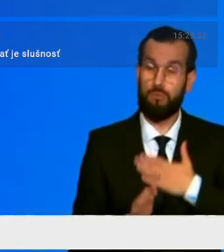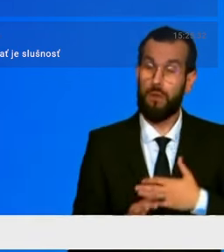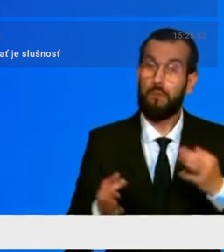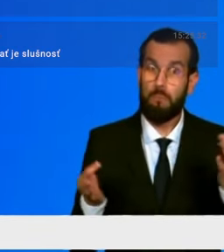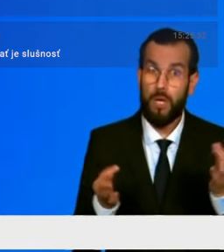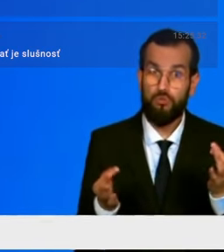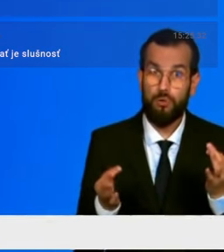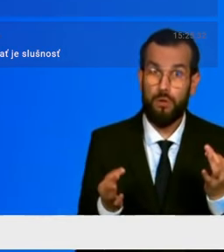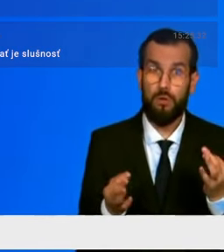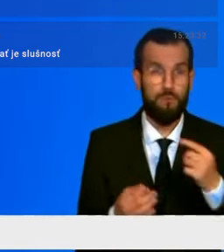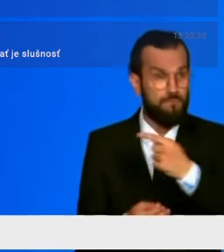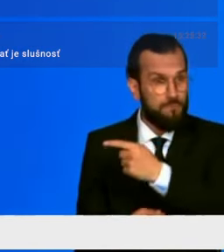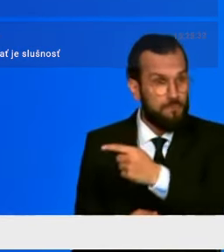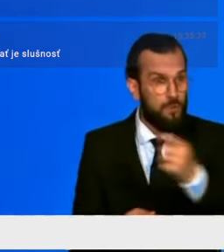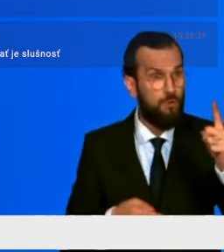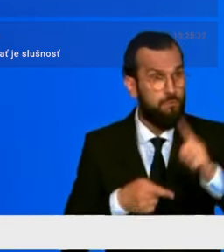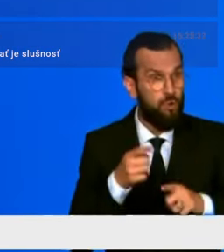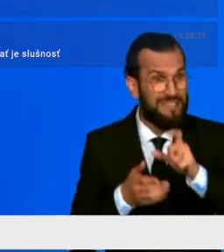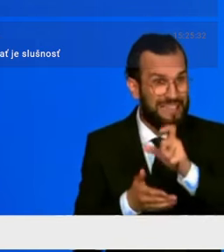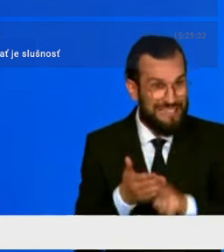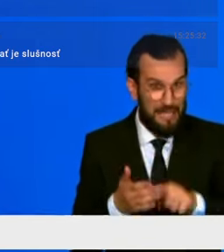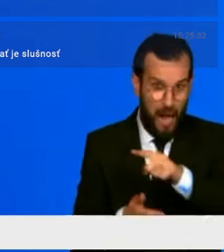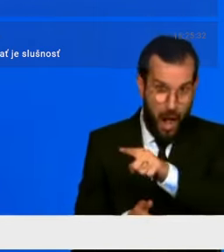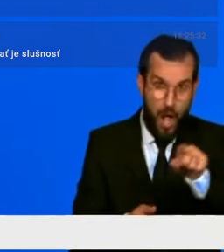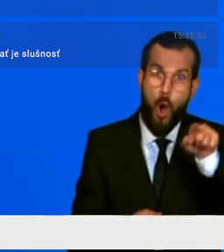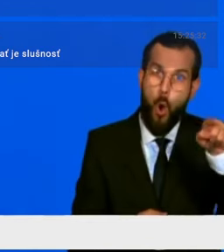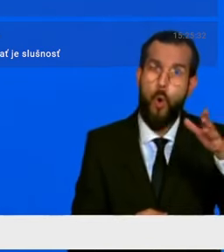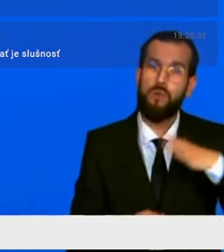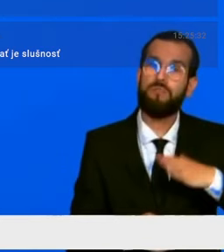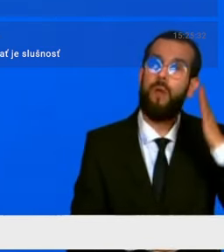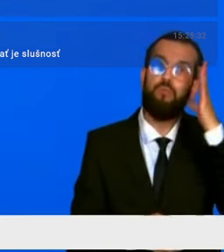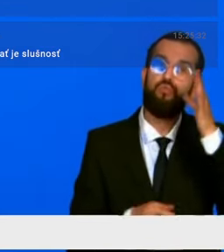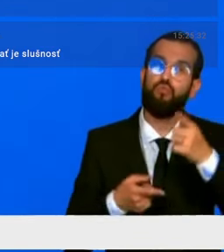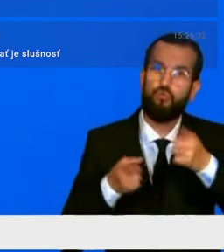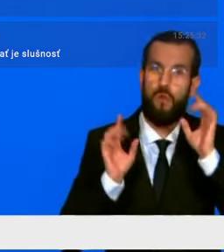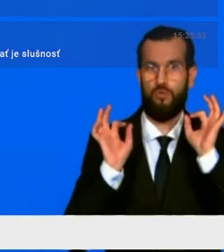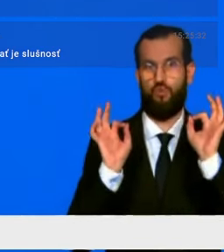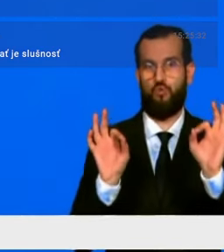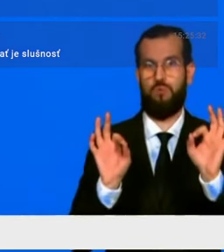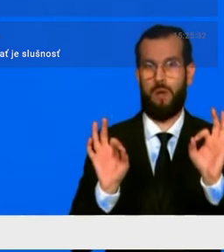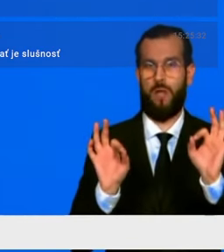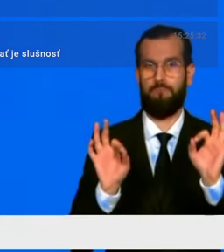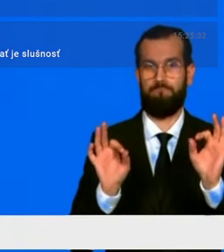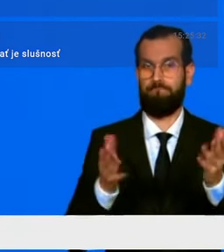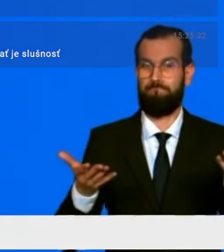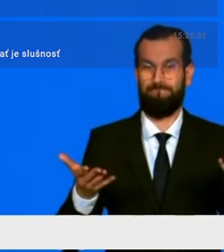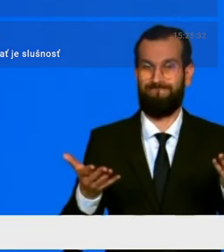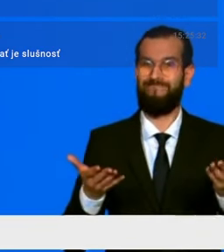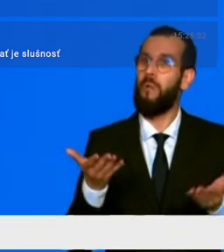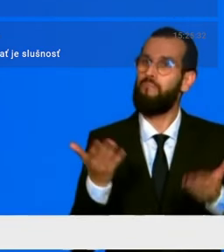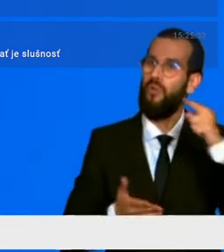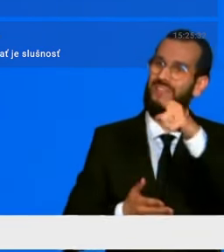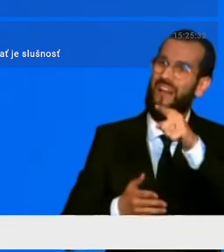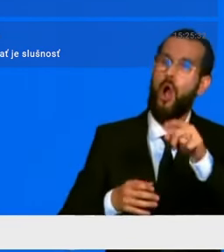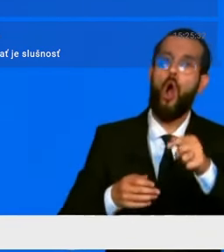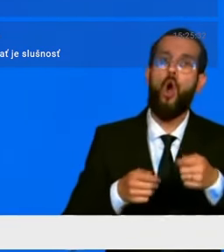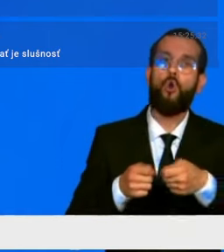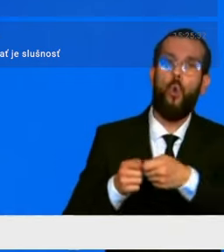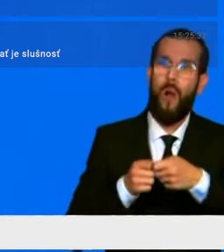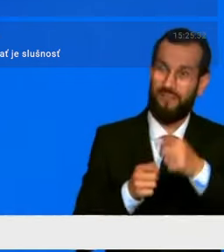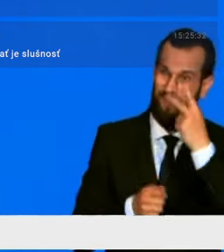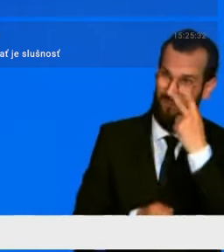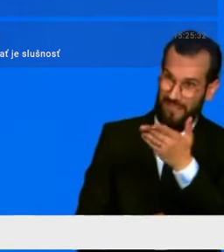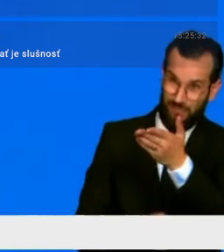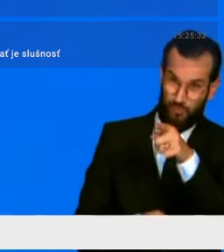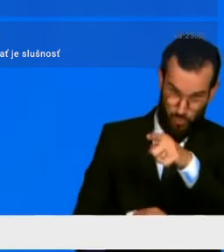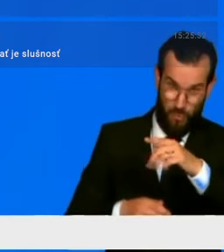u ktorých je úplne zrejmé že im záleží na budúcnosti Slovenska je úplne zrejmé na rozdiel od koaličných strán že vedia čo to je právny